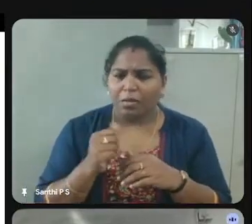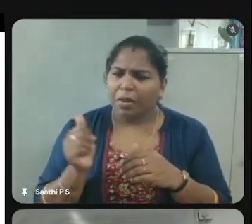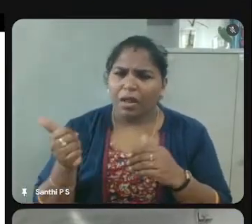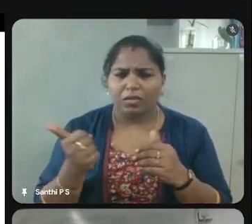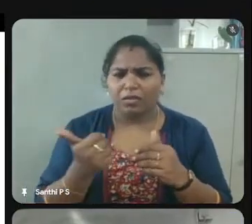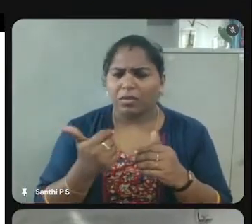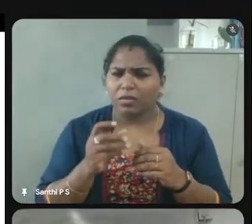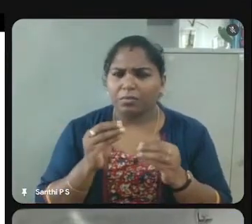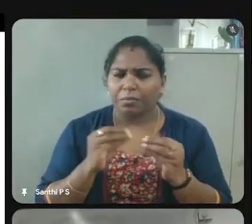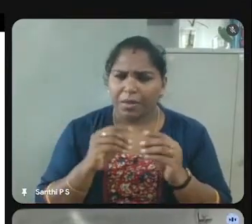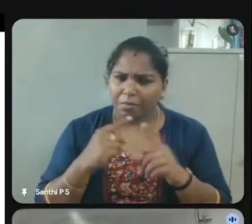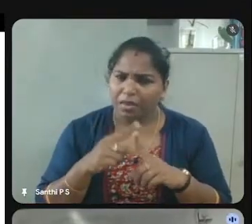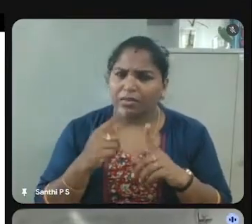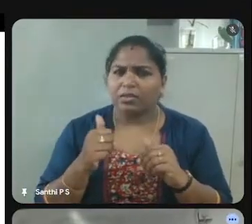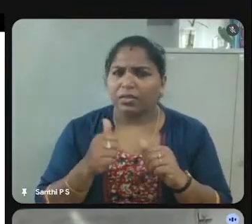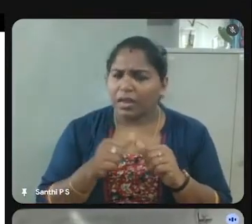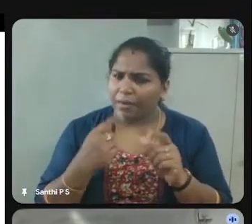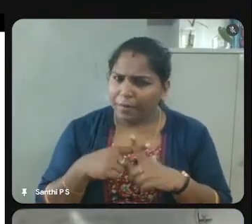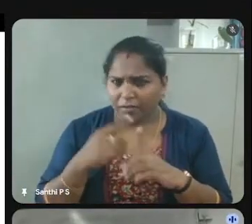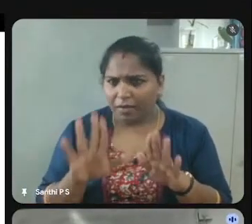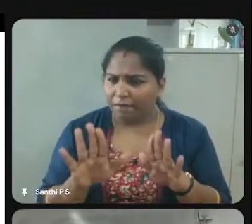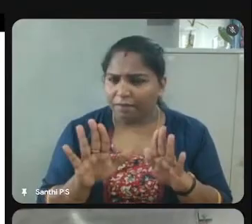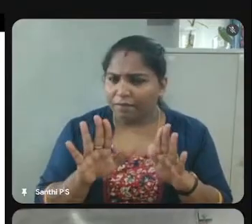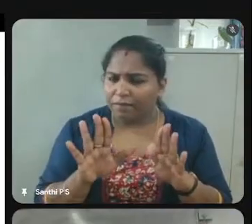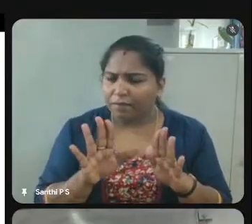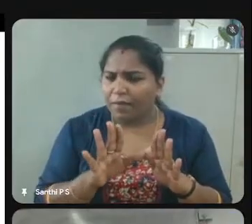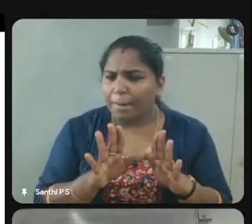B++, A++ ഉണ്ടായിരുന്നു. Aയും A+ ഉണ്ടായിരുന്നു.